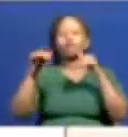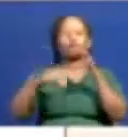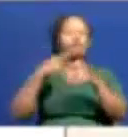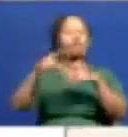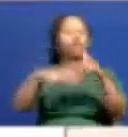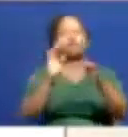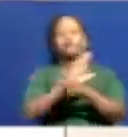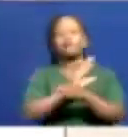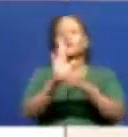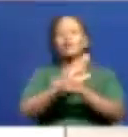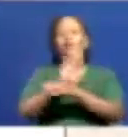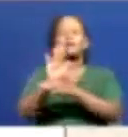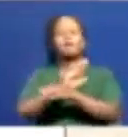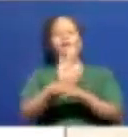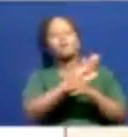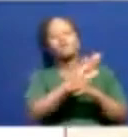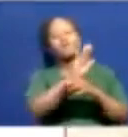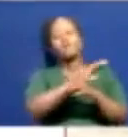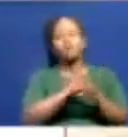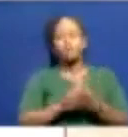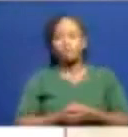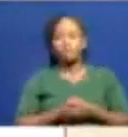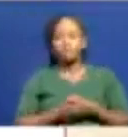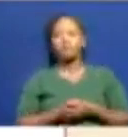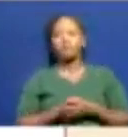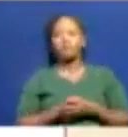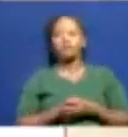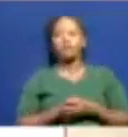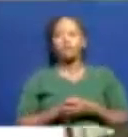nyingi kandoni mwa mto huu.